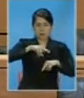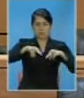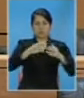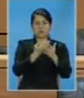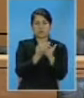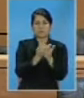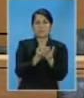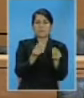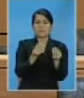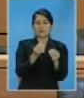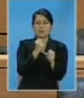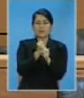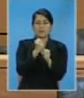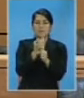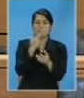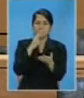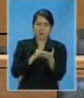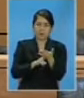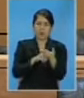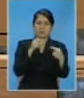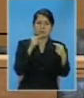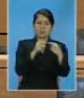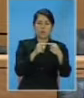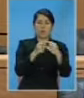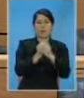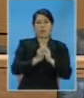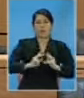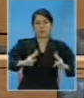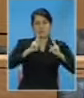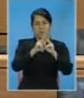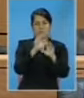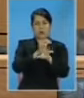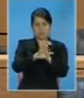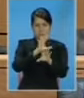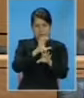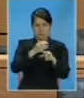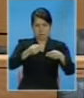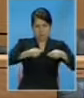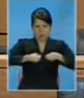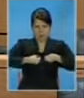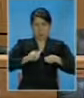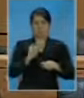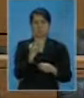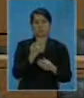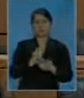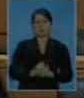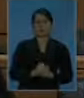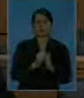ได้ทำหนังสือถึงรัฐมนตรีว่าการกระทรวงมหาดไทยมาให้ผมด้วยครับขอบคุณครับท่านประธานครับ